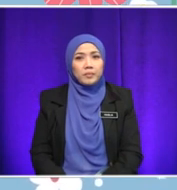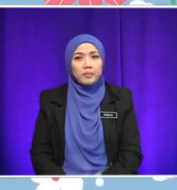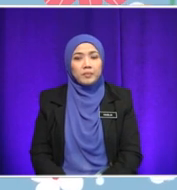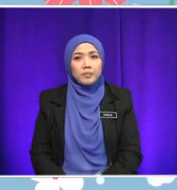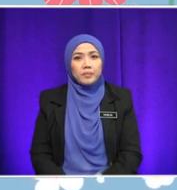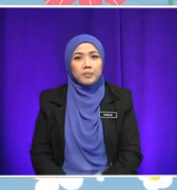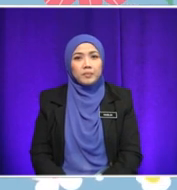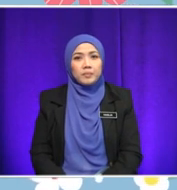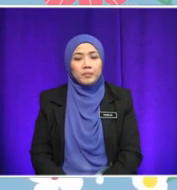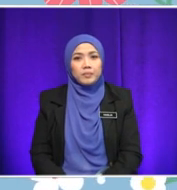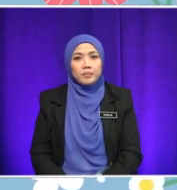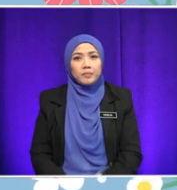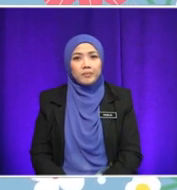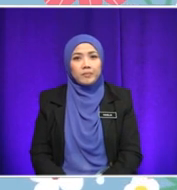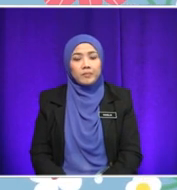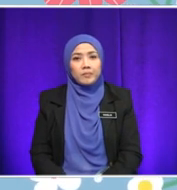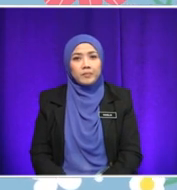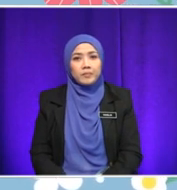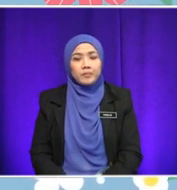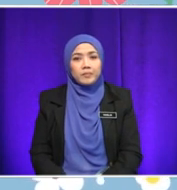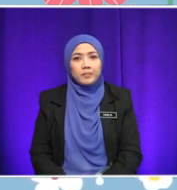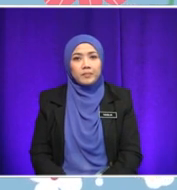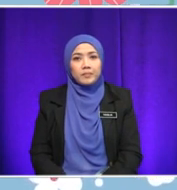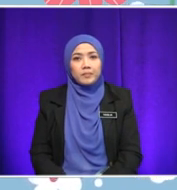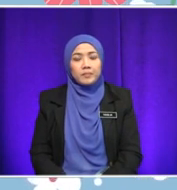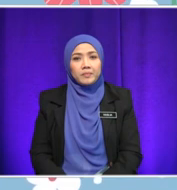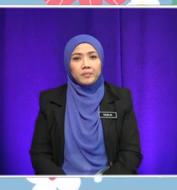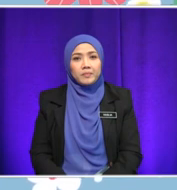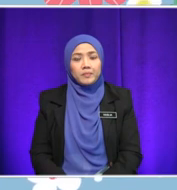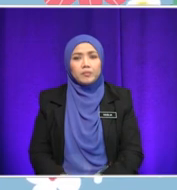dia bergantung kepada jenis gubahan yang kita buat jadi